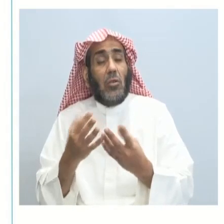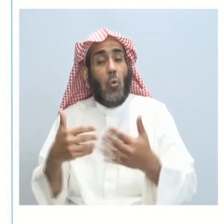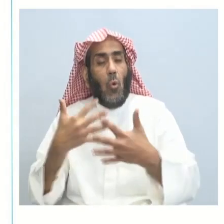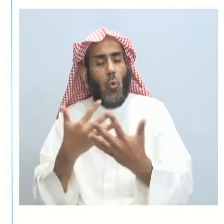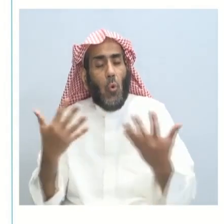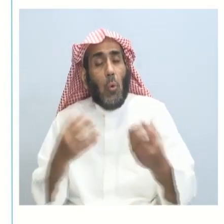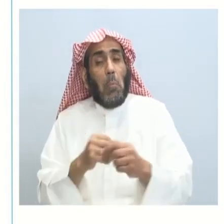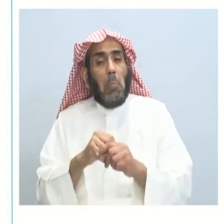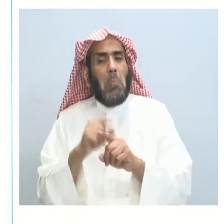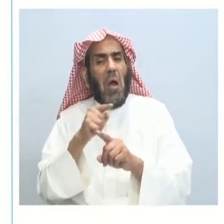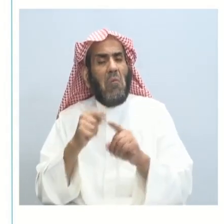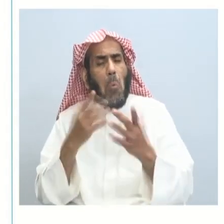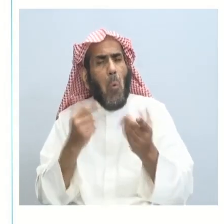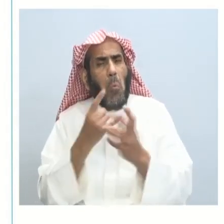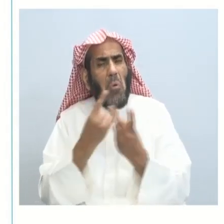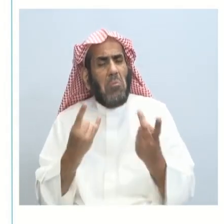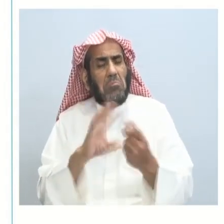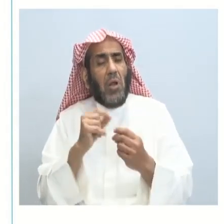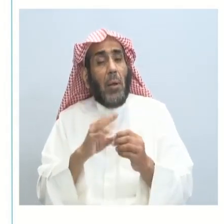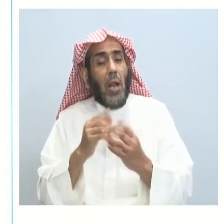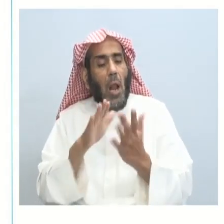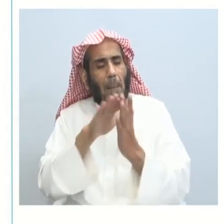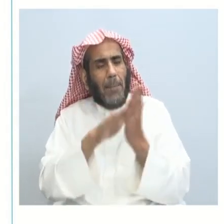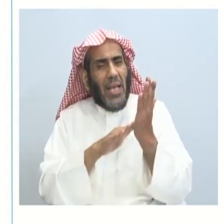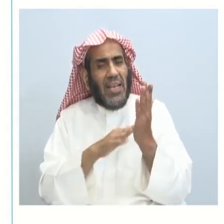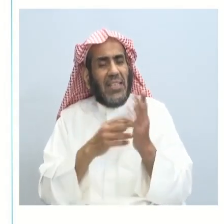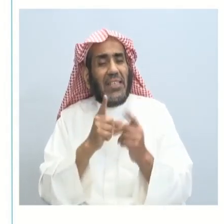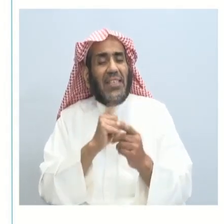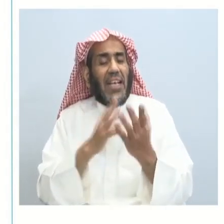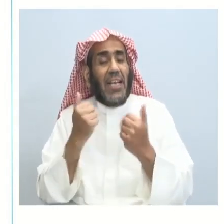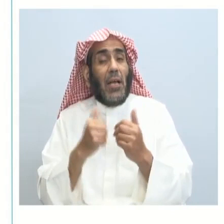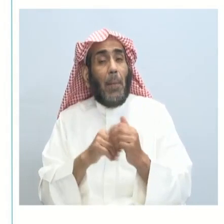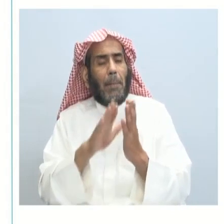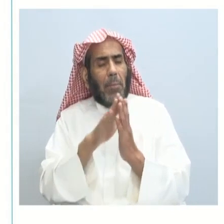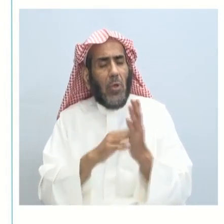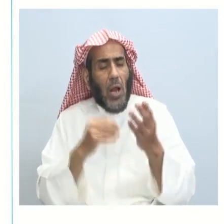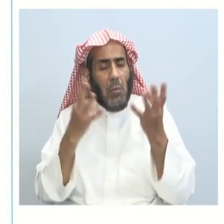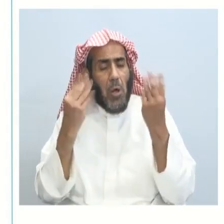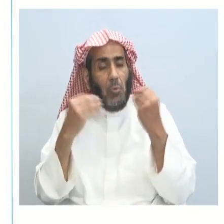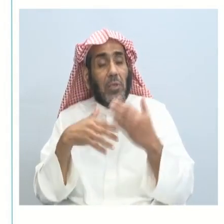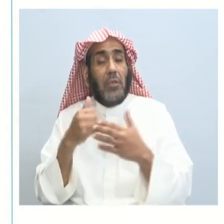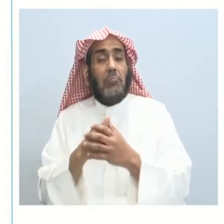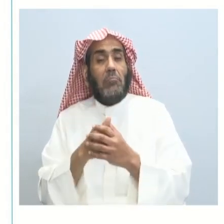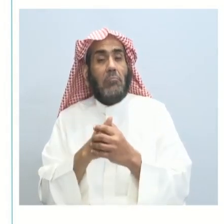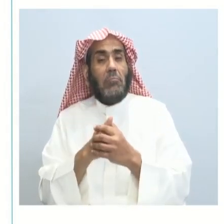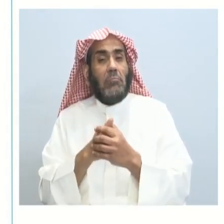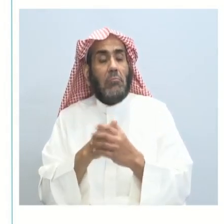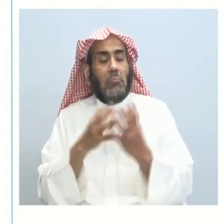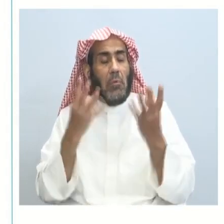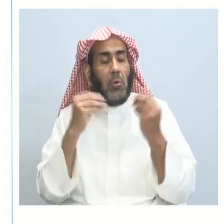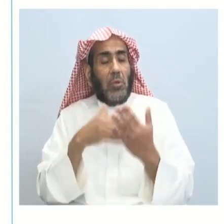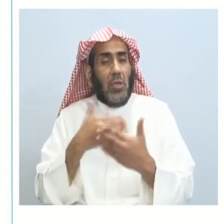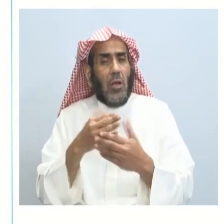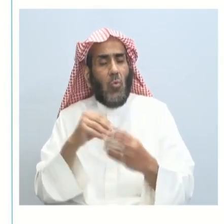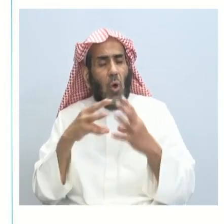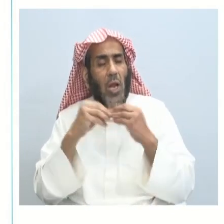100% ولكن من خلال البيانات التاريخيه من خلال المعلومات الحديثه المعلومات السابقه